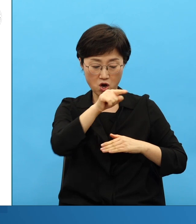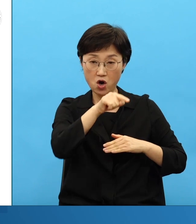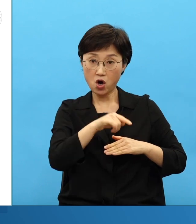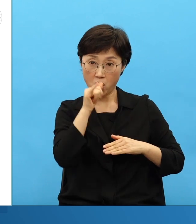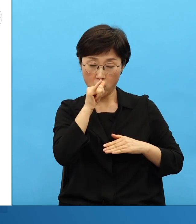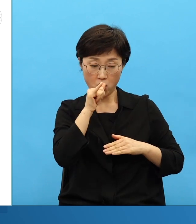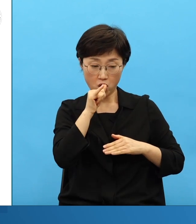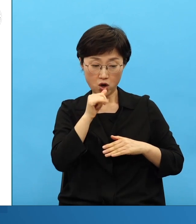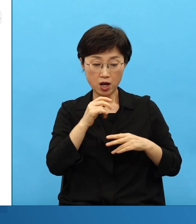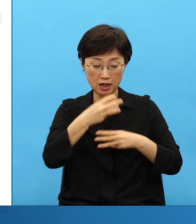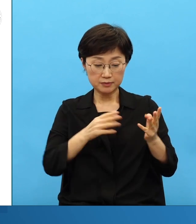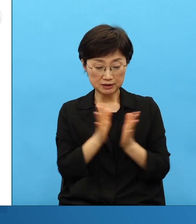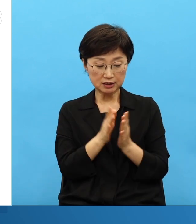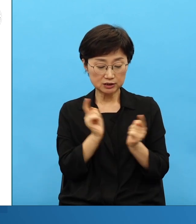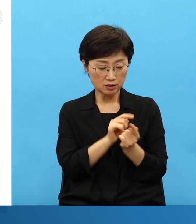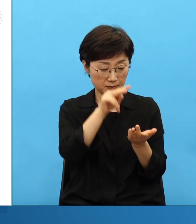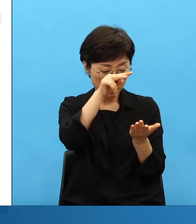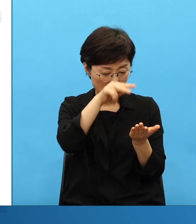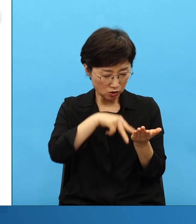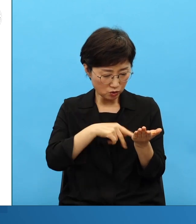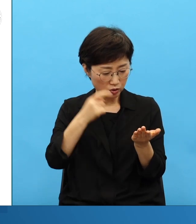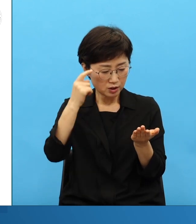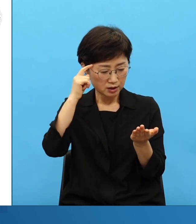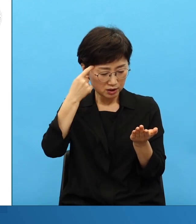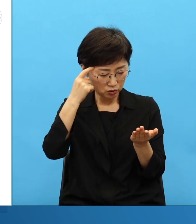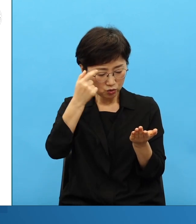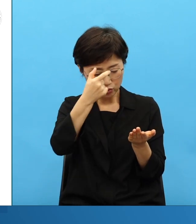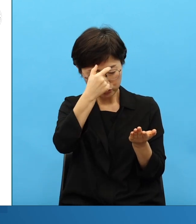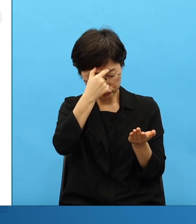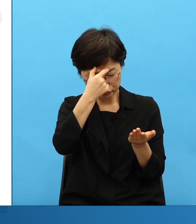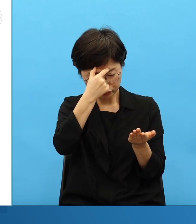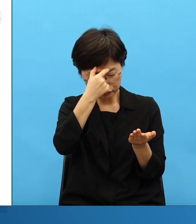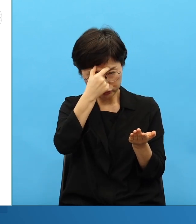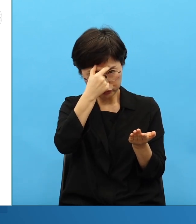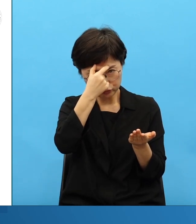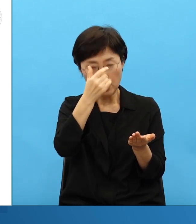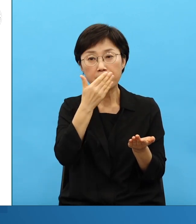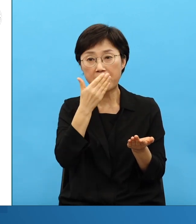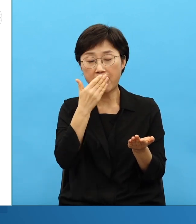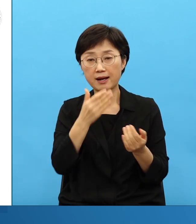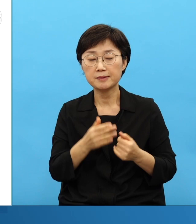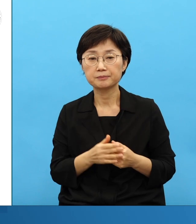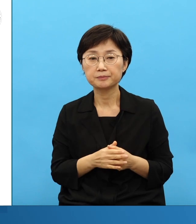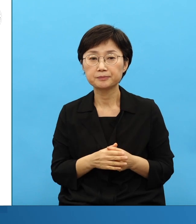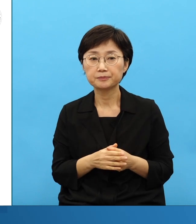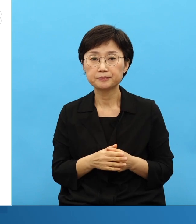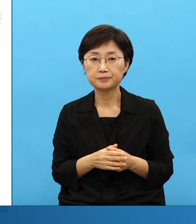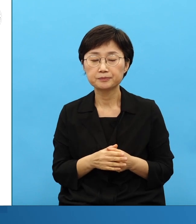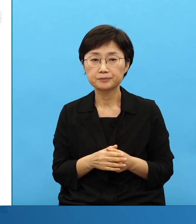자연스럽게 말씀을 묵상하며 삼오늘의 축복이 누려지도록 하였습니다.